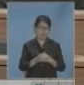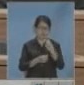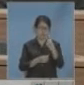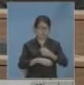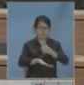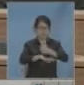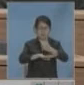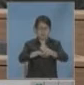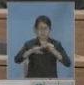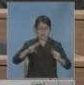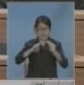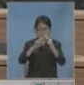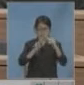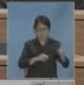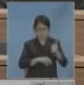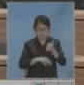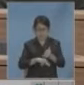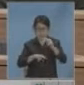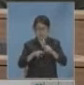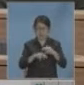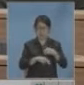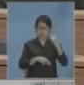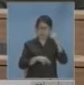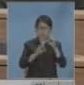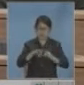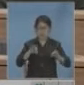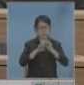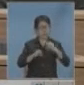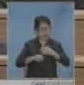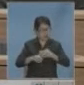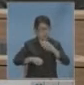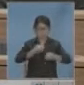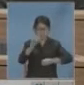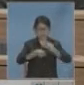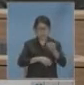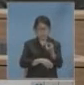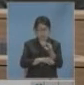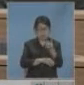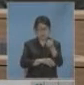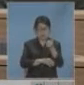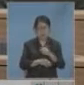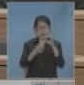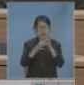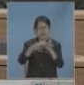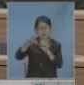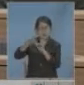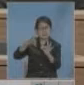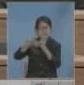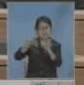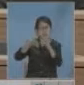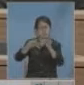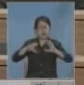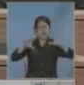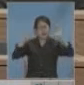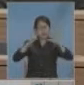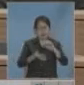นตรีได้กรุณามาสู่ที่ประชุมนี้จึงจำเป็นครับท่านประธานผมขอเวลา 2-3 นาทีเท่านั้นครับ ในเรื่องของการเคหะแห่งชาติครับท่านประธานไปยังท่านรัฐ